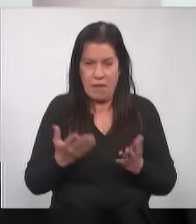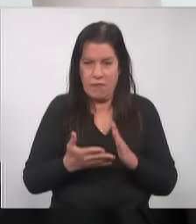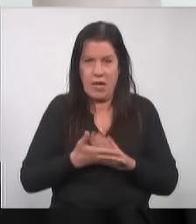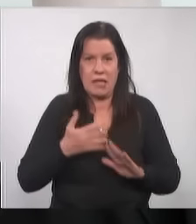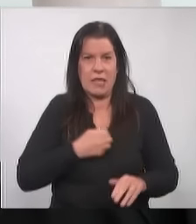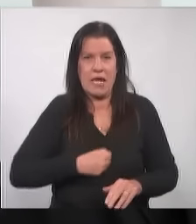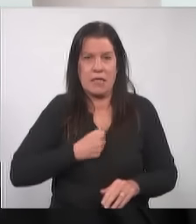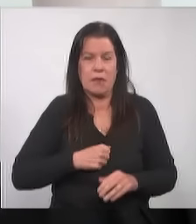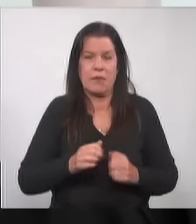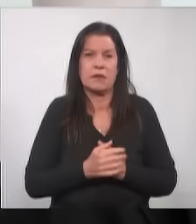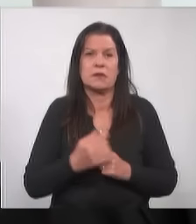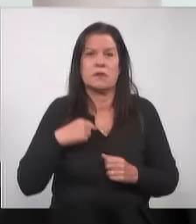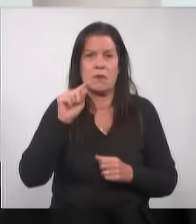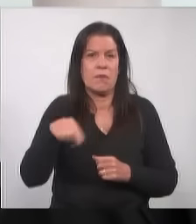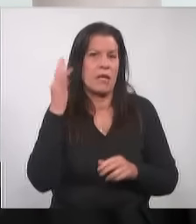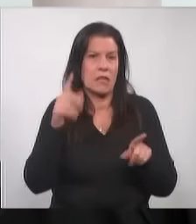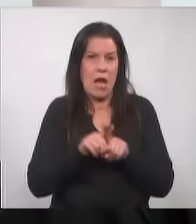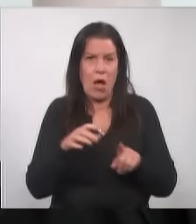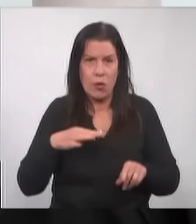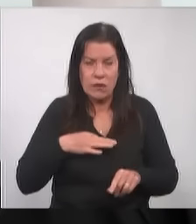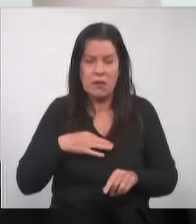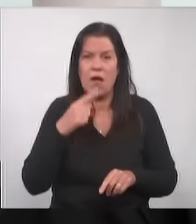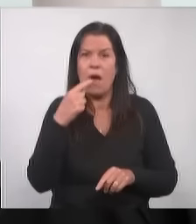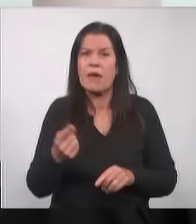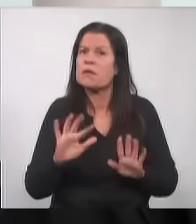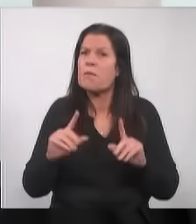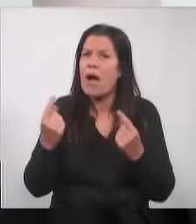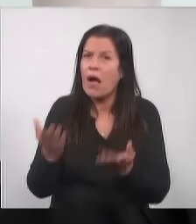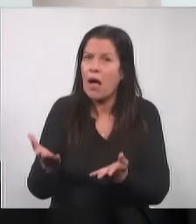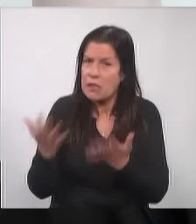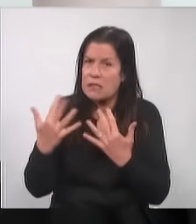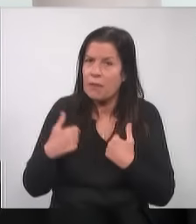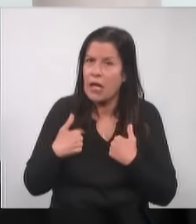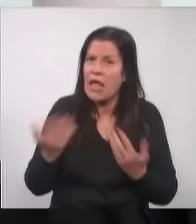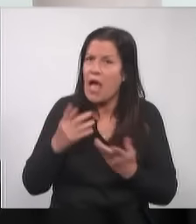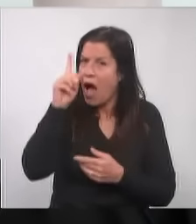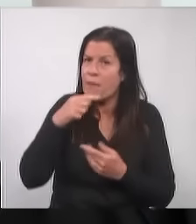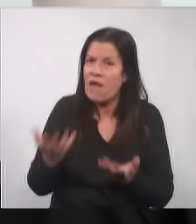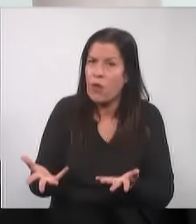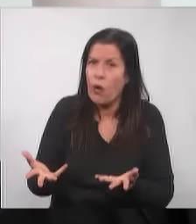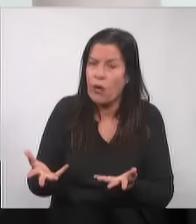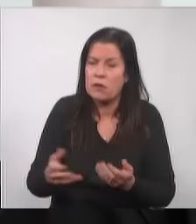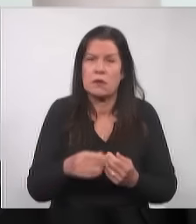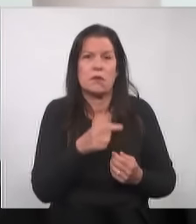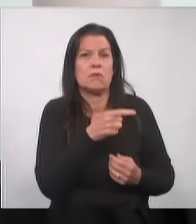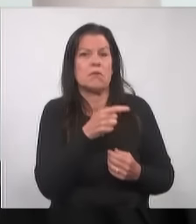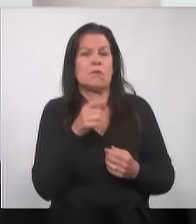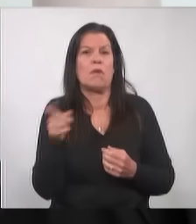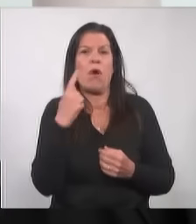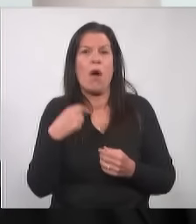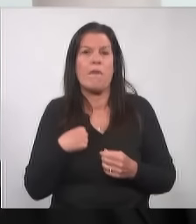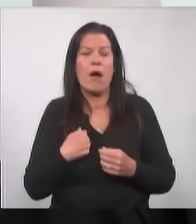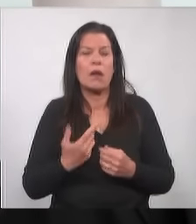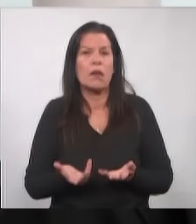לאחותי, הגעתי לליאל, ואמרתי לליאל, מה קרה? ספרי לי, שתפי אותי, איפה אבא? היא אומרת לי שהרכב שלו עם